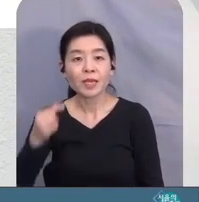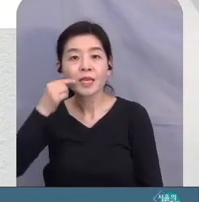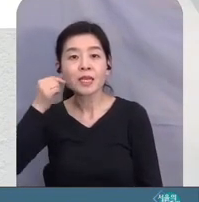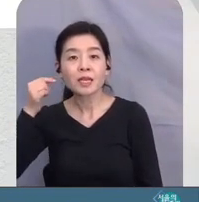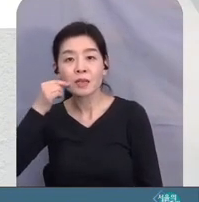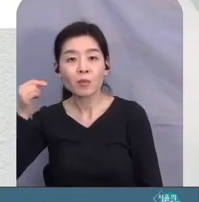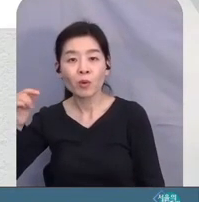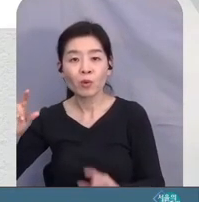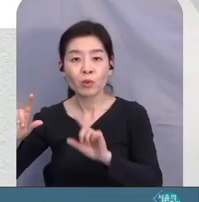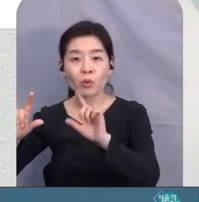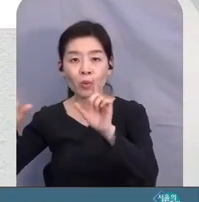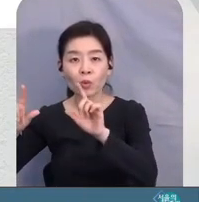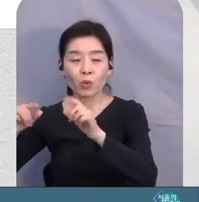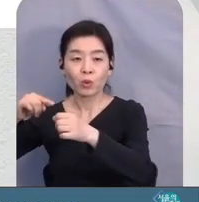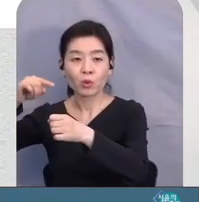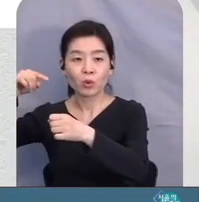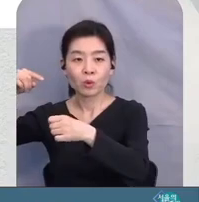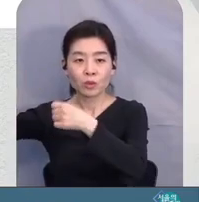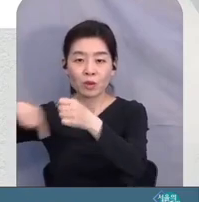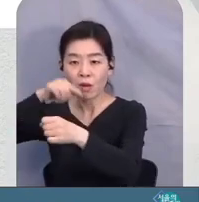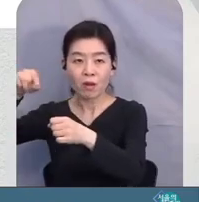도쿄전력에서는 어떻게 얘기를 하고 있냐면